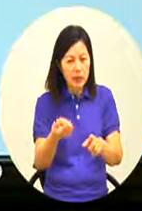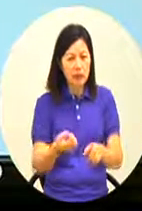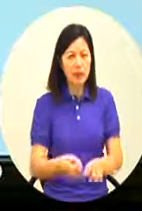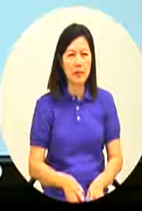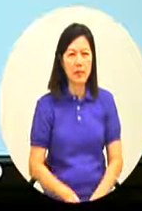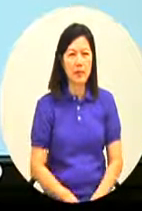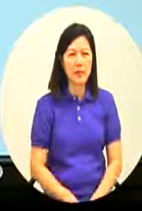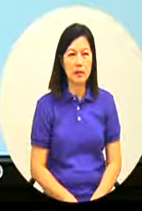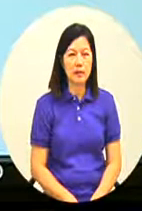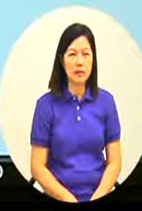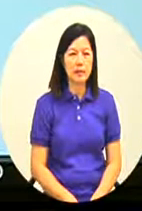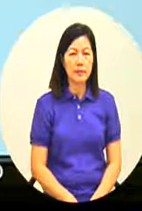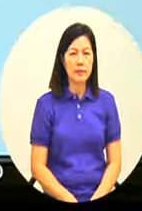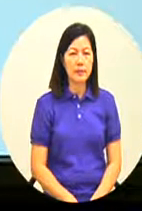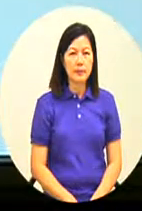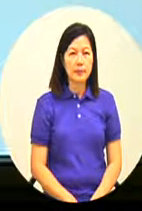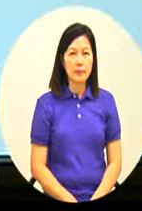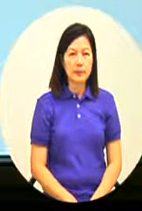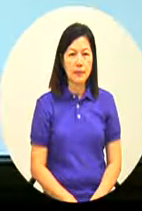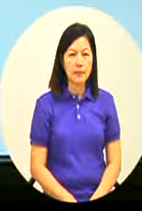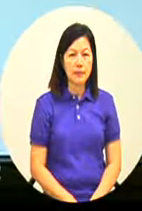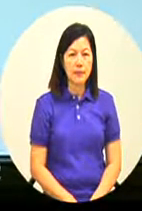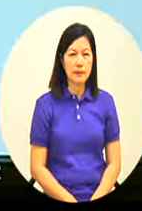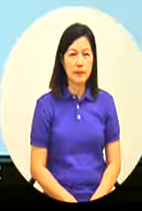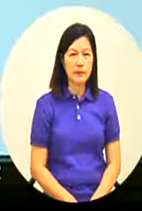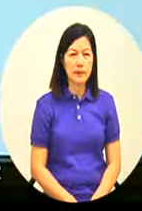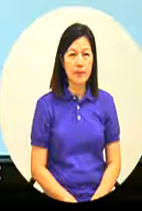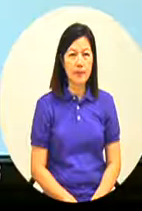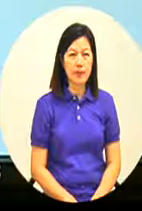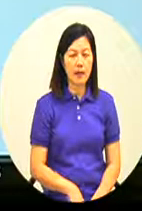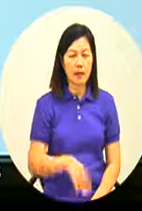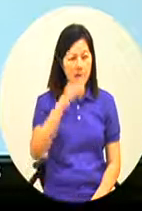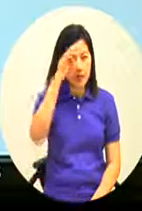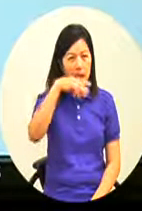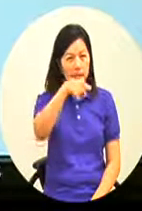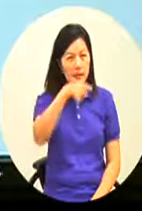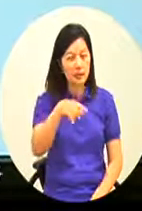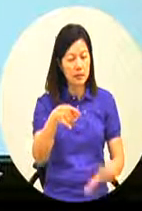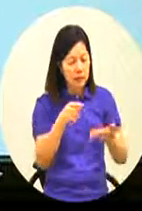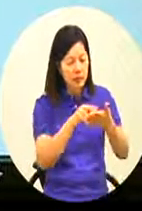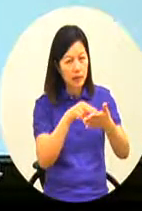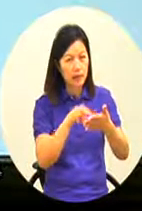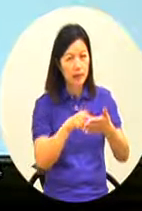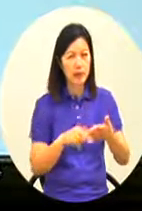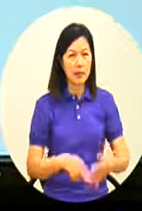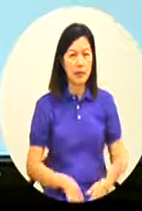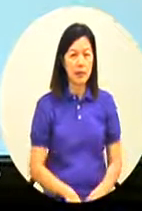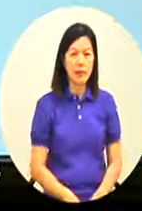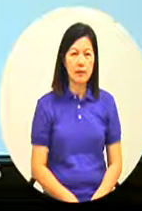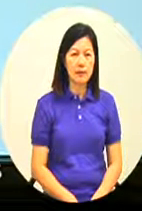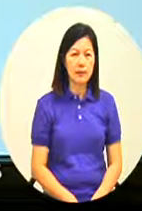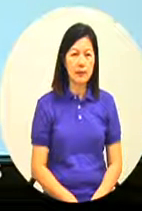时间再给2分钟。 我们可以看到的这个结果了，其实